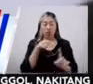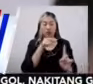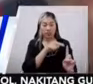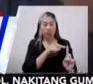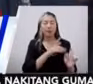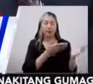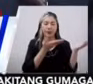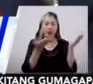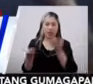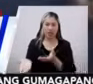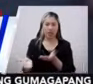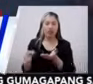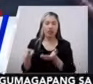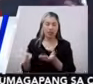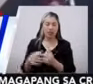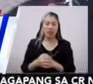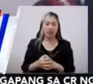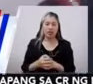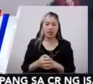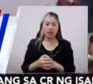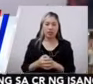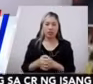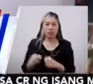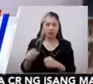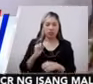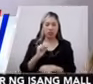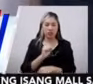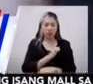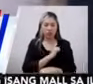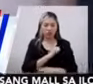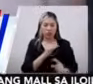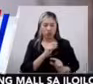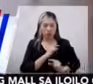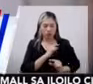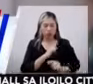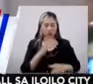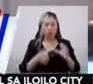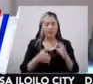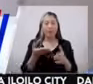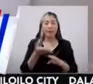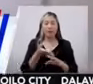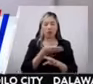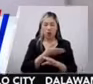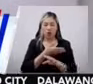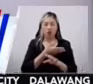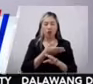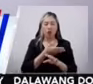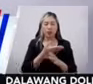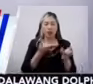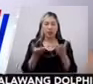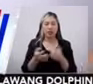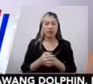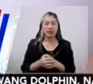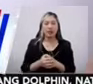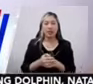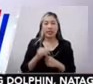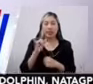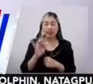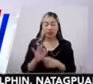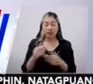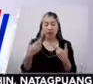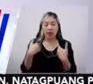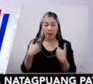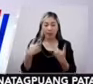kailangan makipag-ugnayan na ang Senate Sergeant at Arms sa korte bago dalhin ito sa Senado. Kung makakapaghain naman si Guo ng piyansa o bail